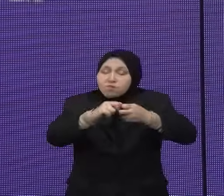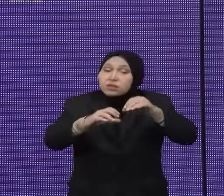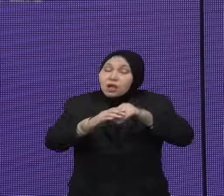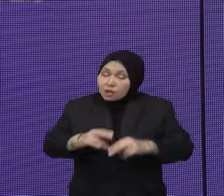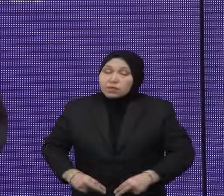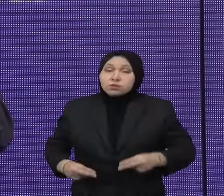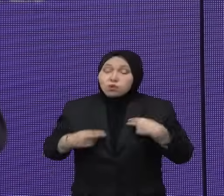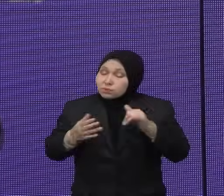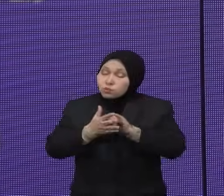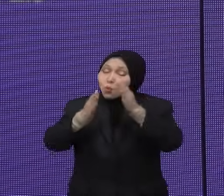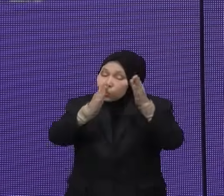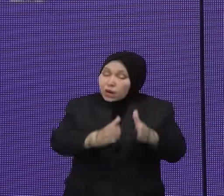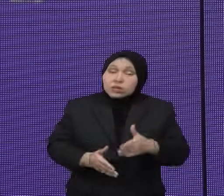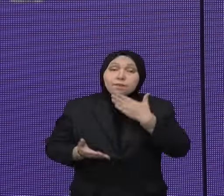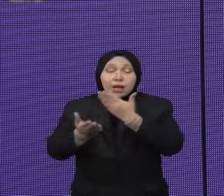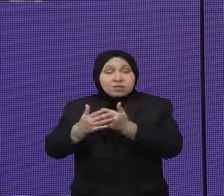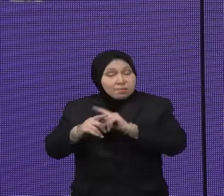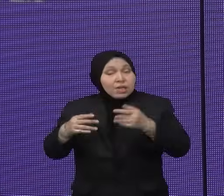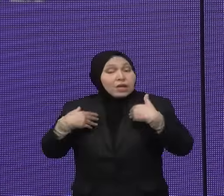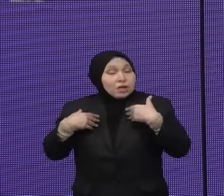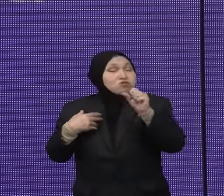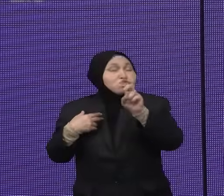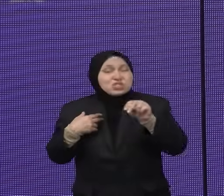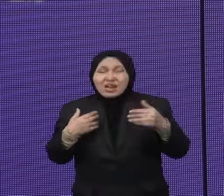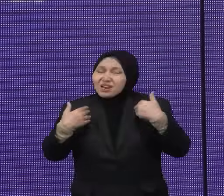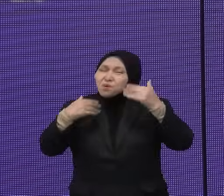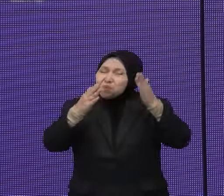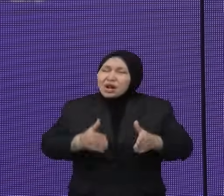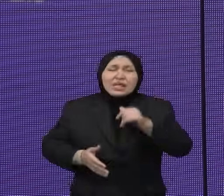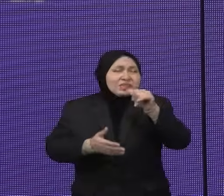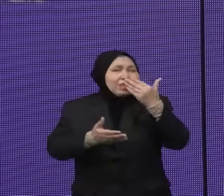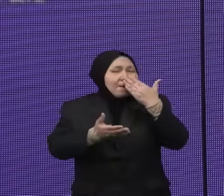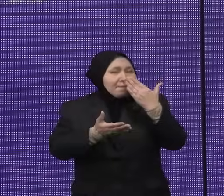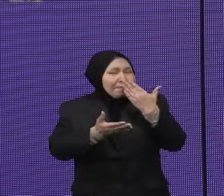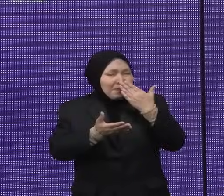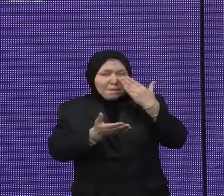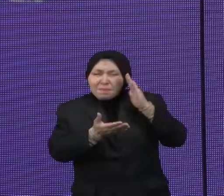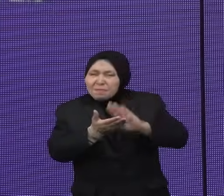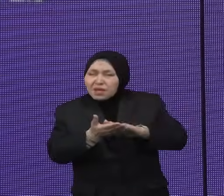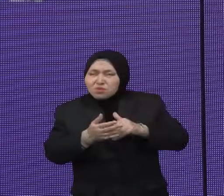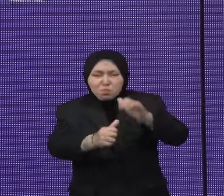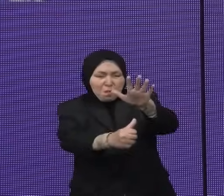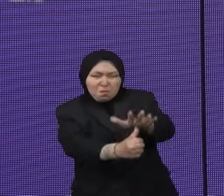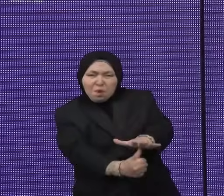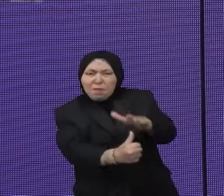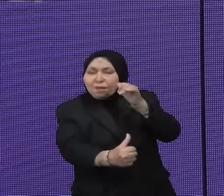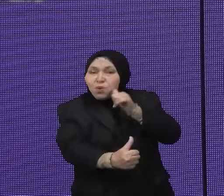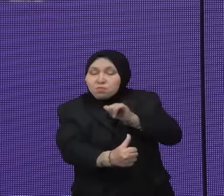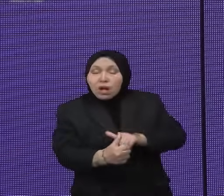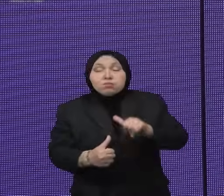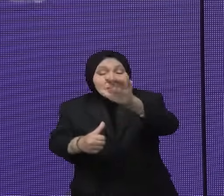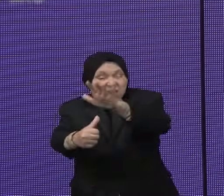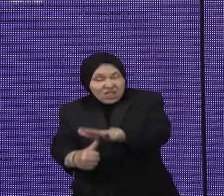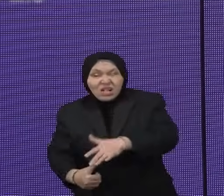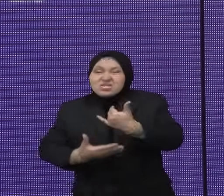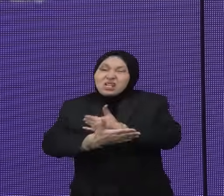dalam kehidupan. Itu orang-orang yang baik. Tetapi ada sunan orang-orang yang tidak baik. Mereka yang menindas kepada golongan wanita, yang menindas kepada anak